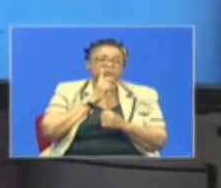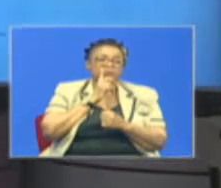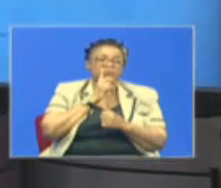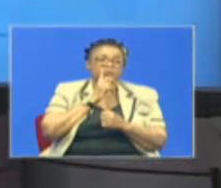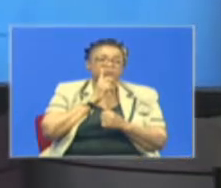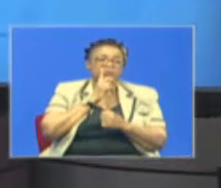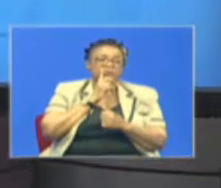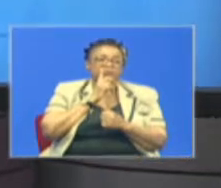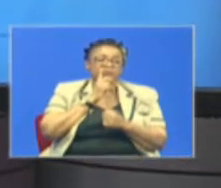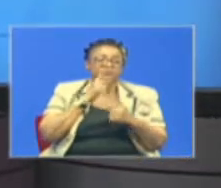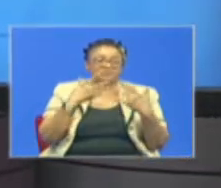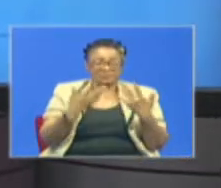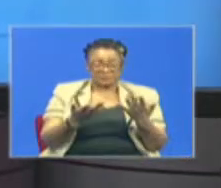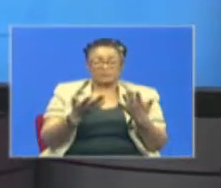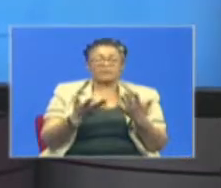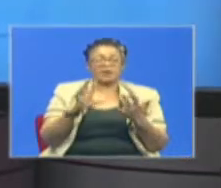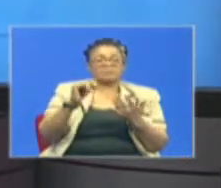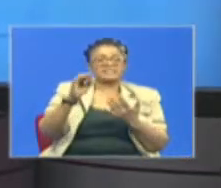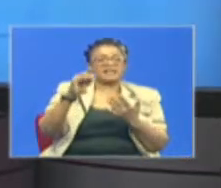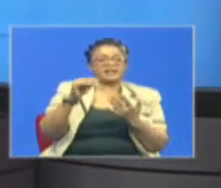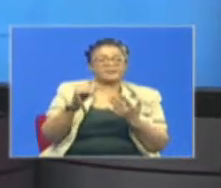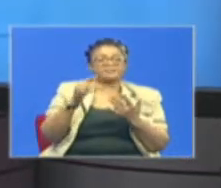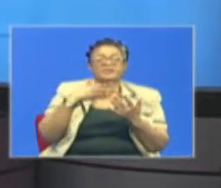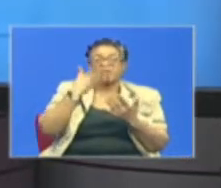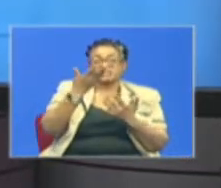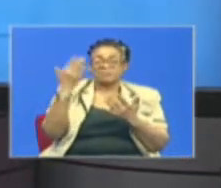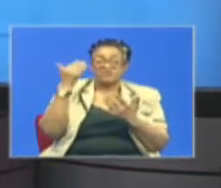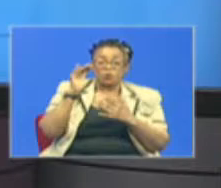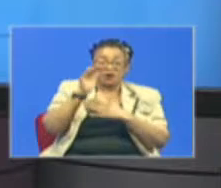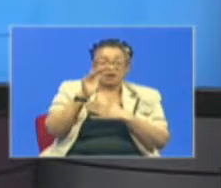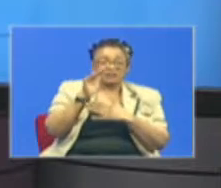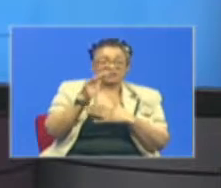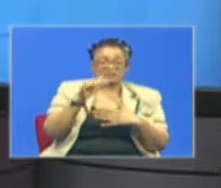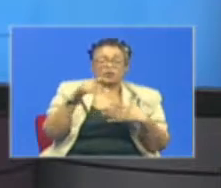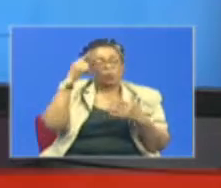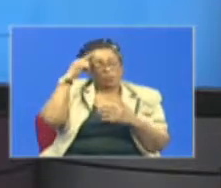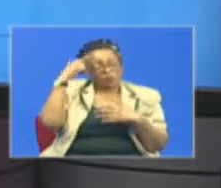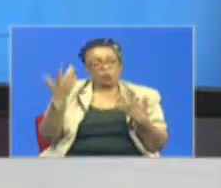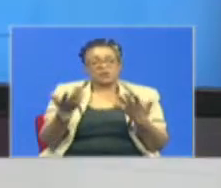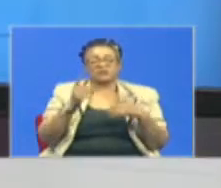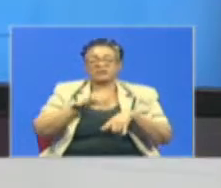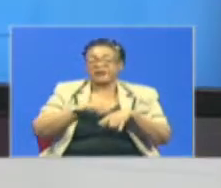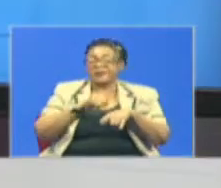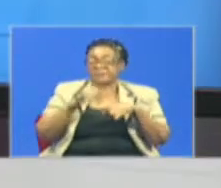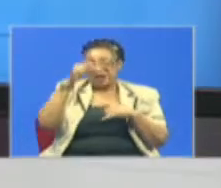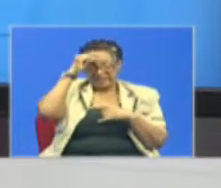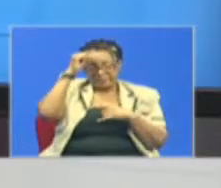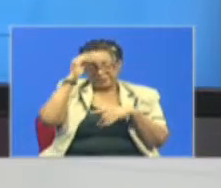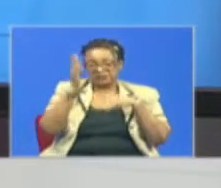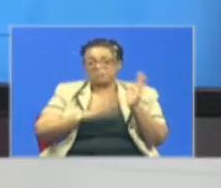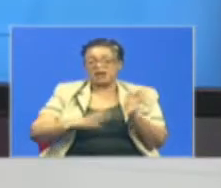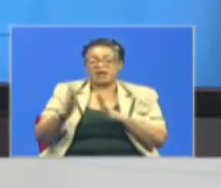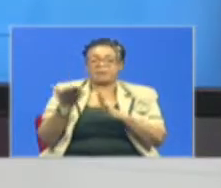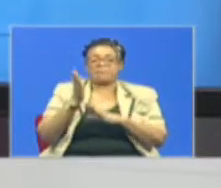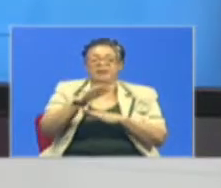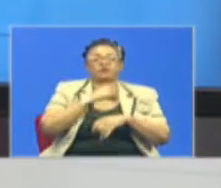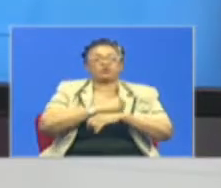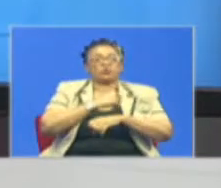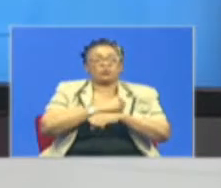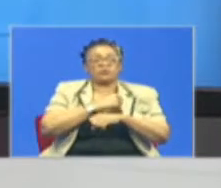Naam, nitende haki nisome tu mawili kuhusu swali letu tulikuwa tumeuliza. Maoni yako kama unakubaliana na mipango ya serikali kuhusu watoto kuendelea na